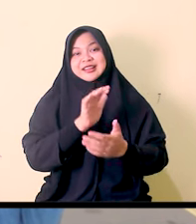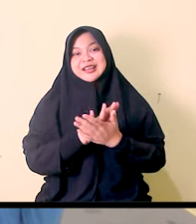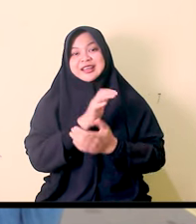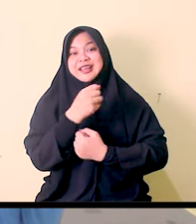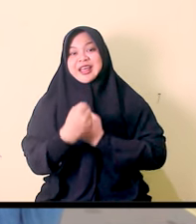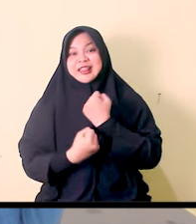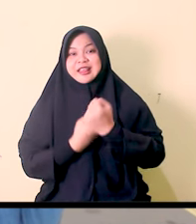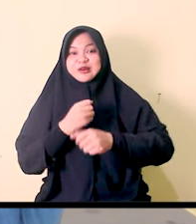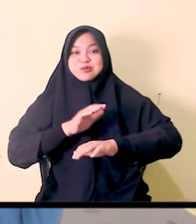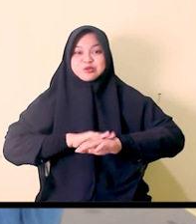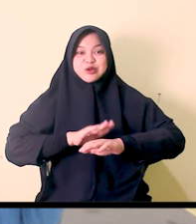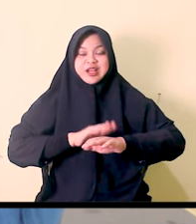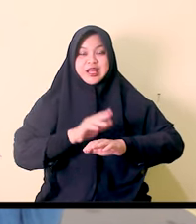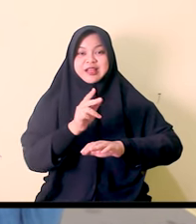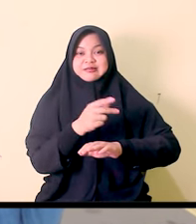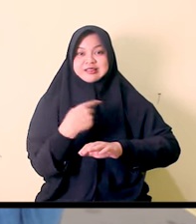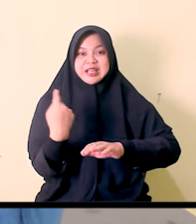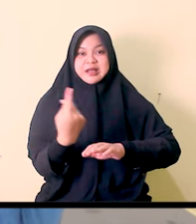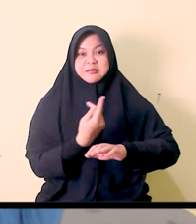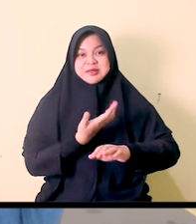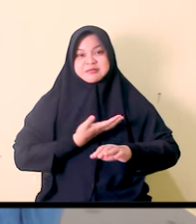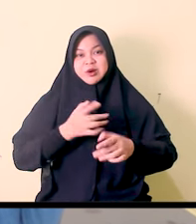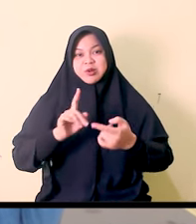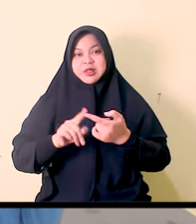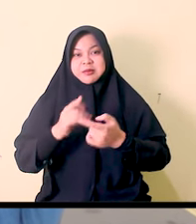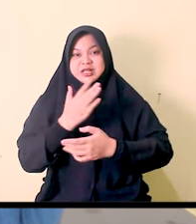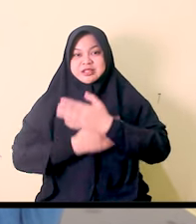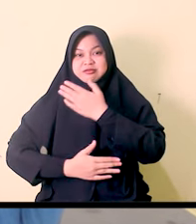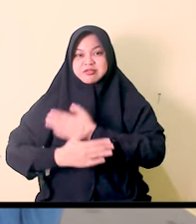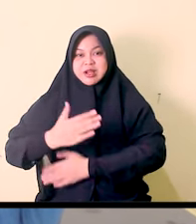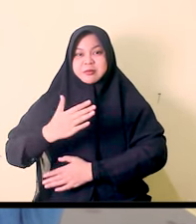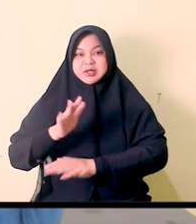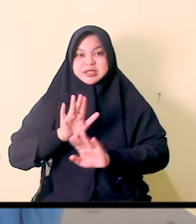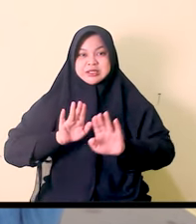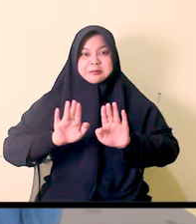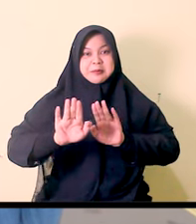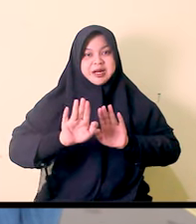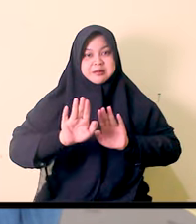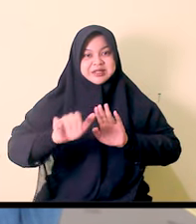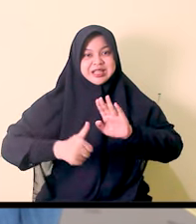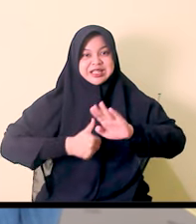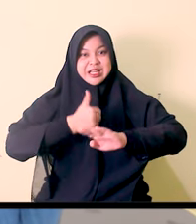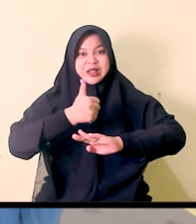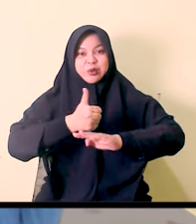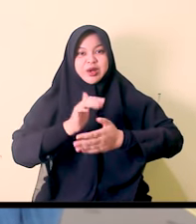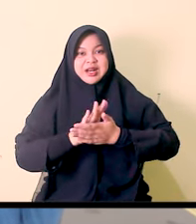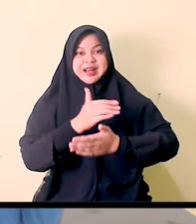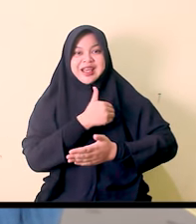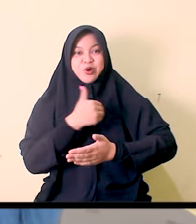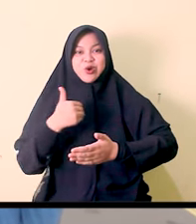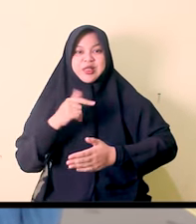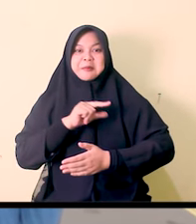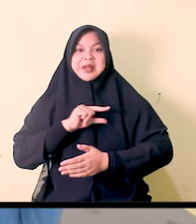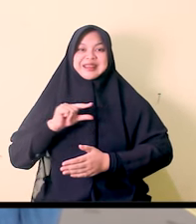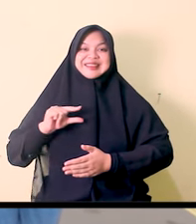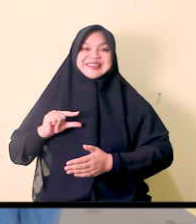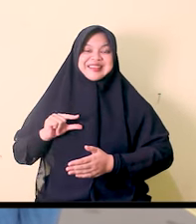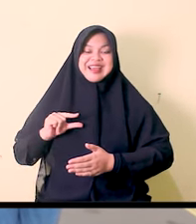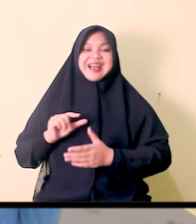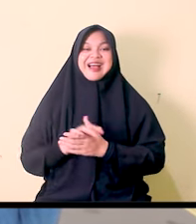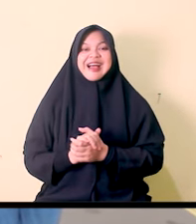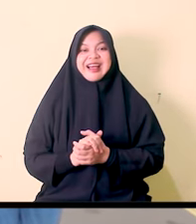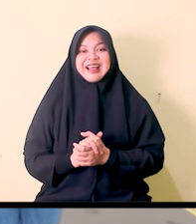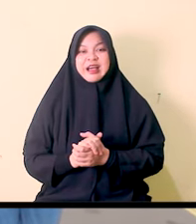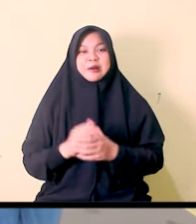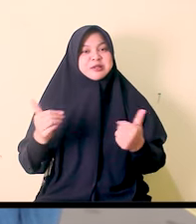budaya di desa tribungan Kami ingin teman-teman di faabel di depan menjadi ketua panitia dan anggotanya mensukseskan